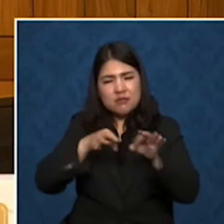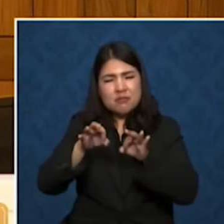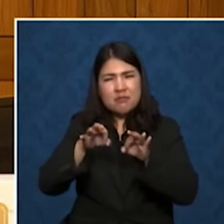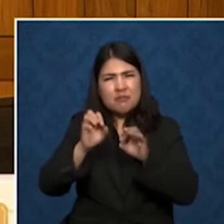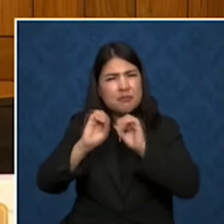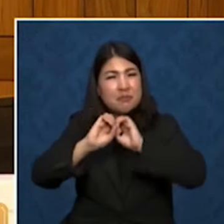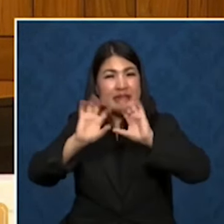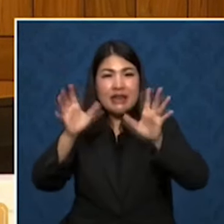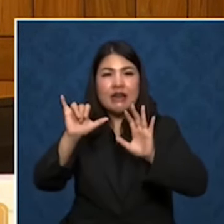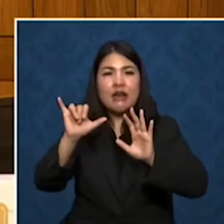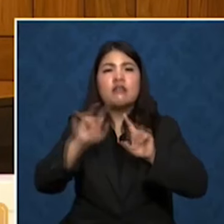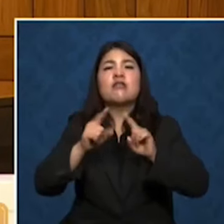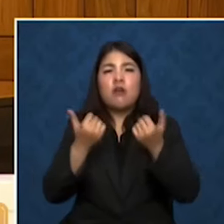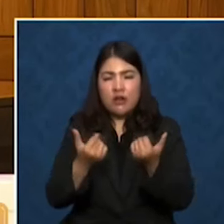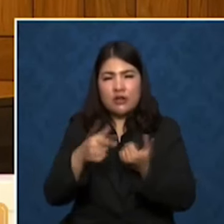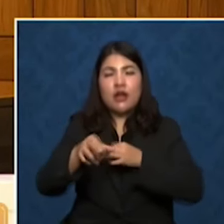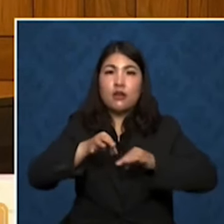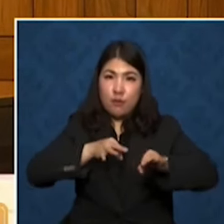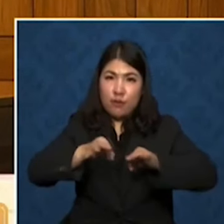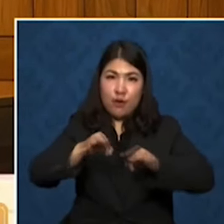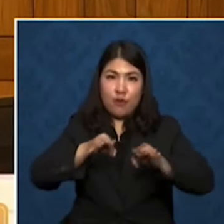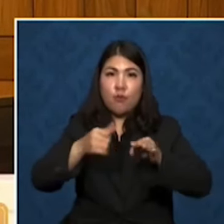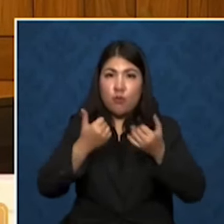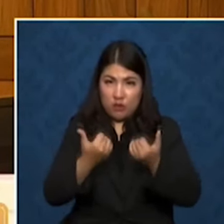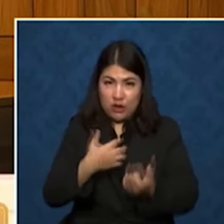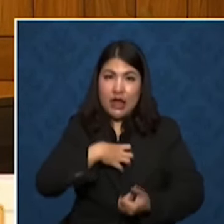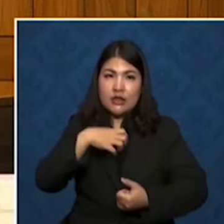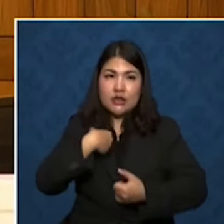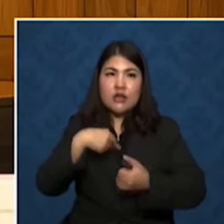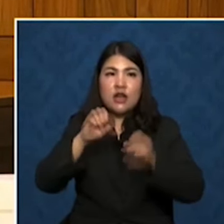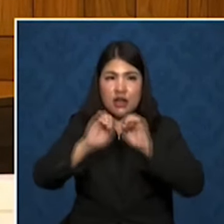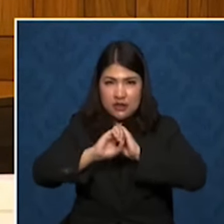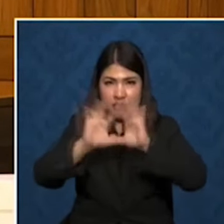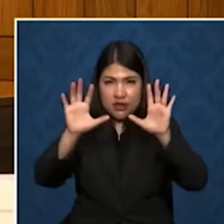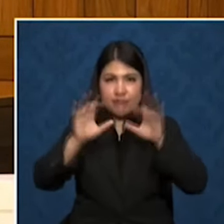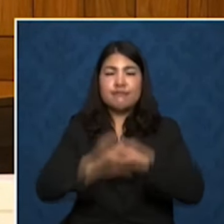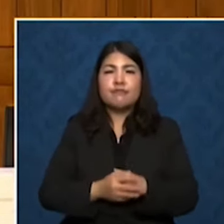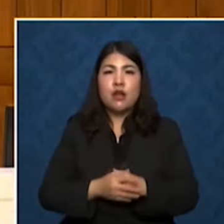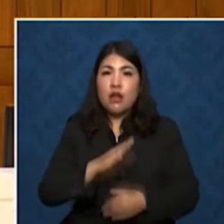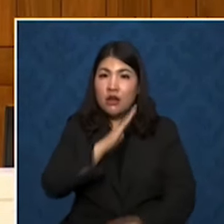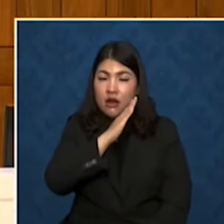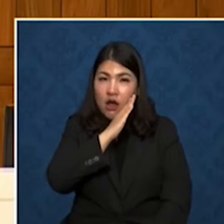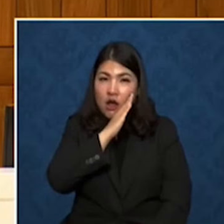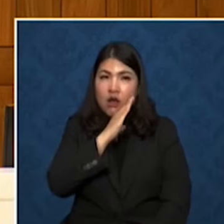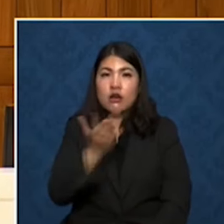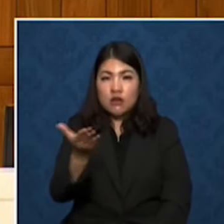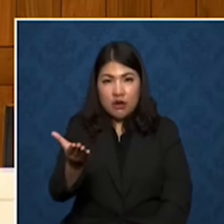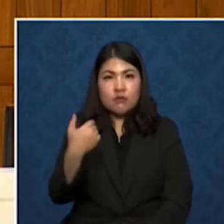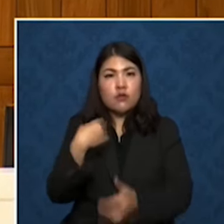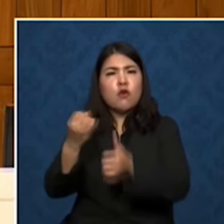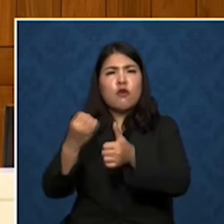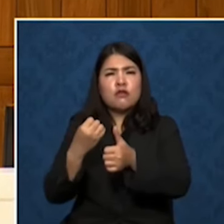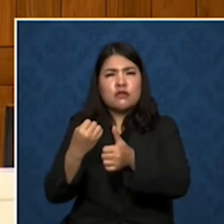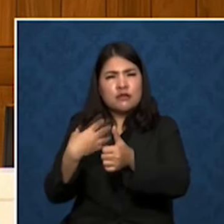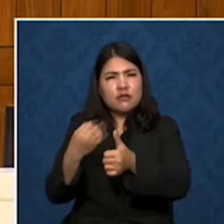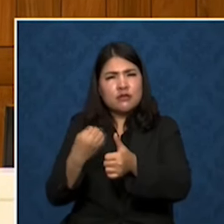พยายามตอบผม MEMORIFOR OFmansหรือวาถ้าเกิดทมีคำข้อเสร็แะซึงผม